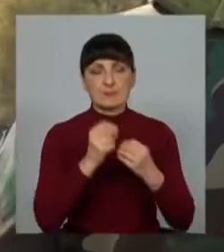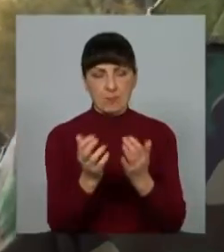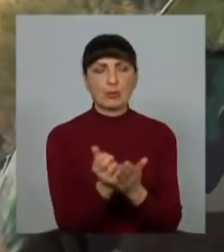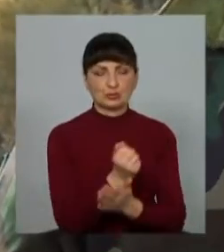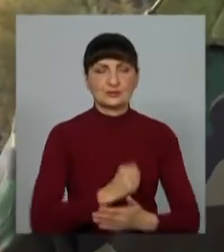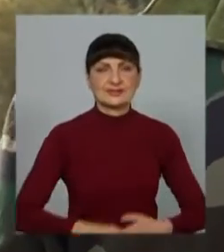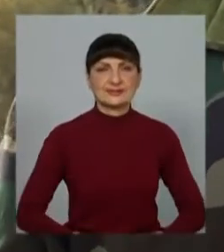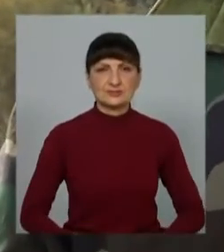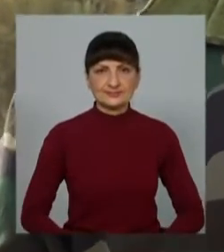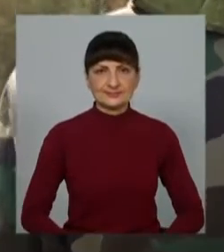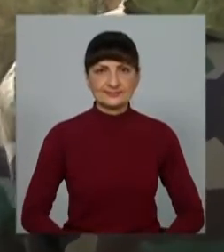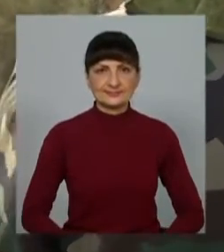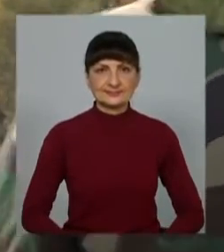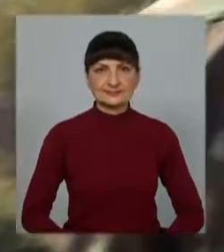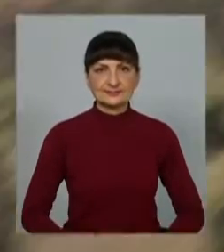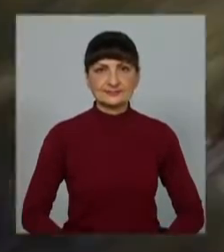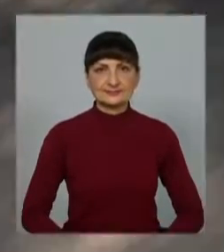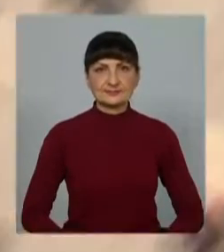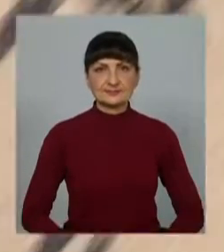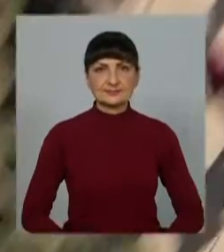Сагынгали Мұңайтпасов, телеканал «Алматы».